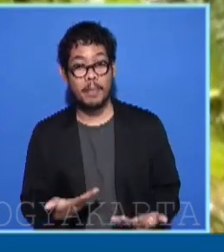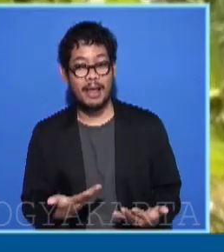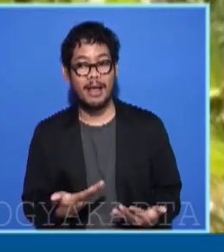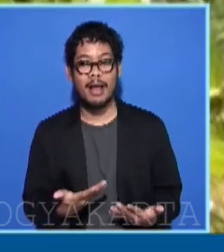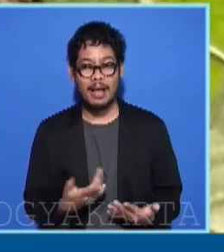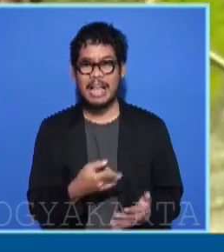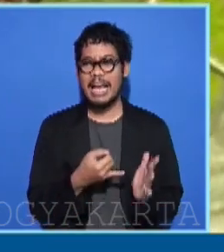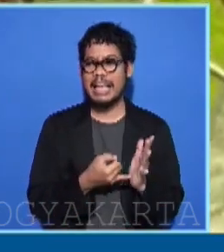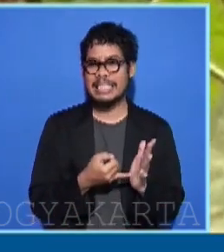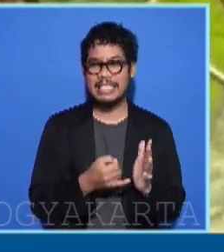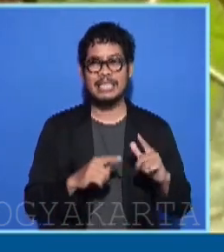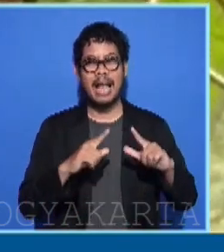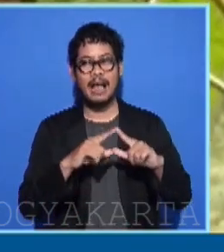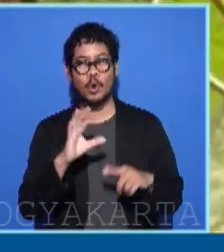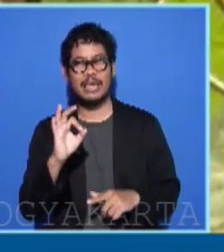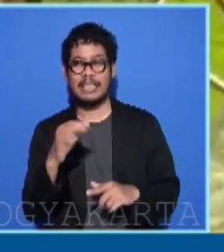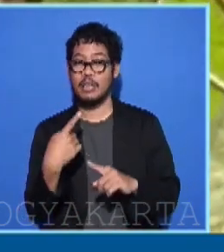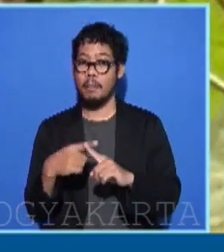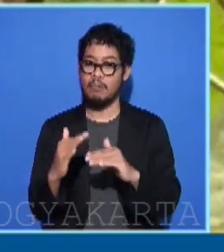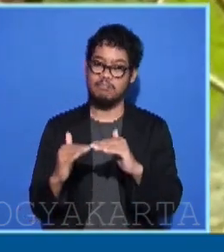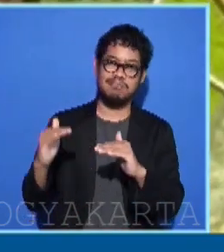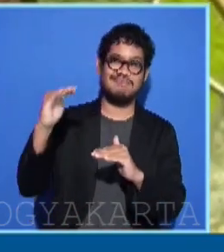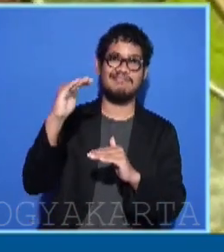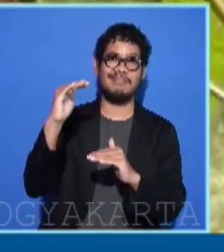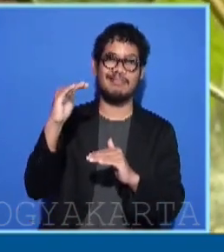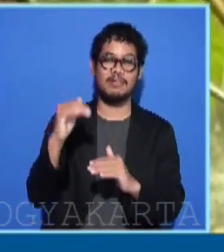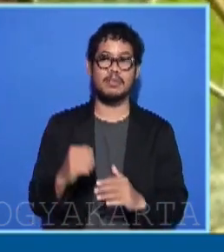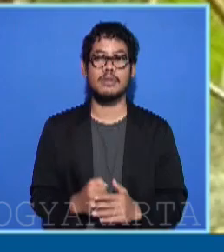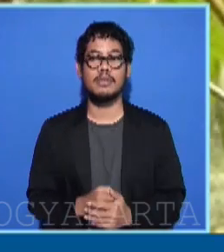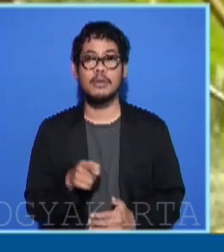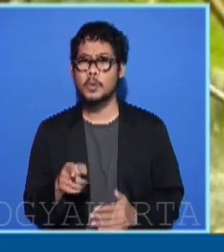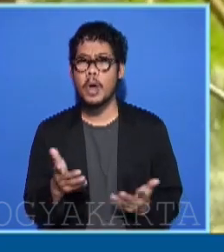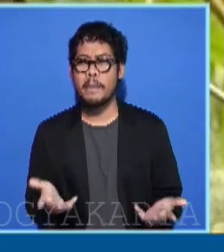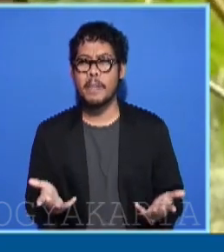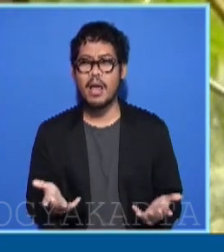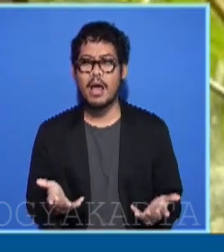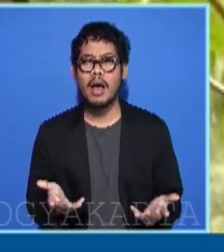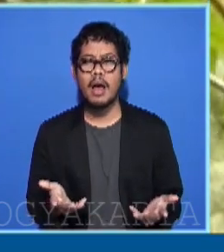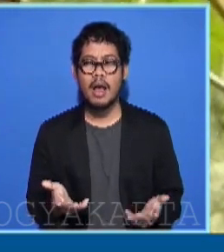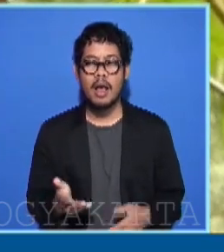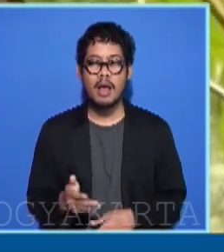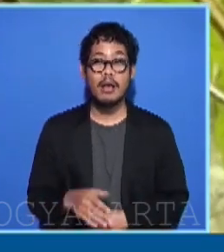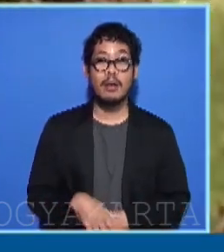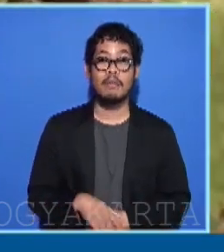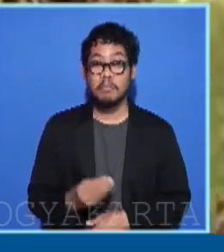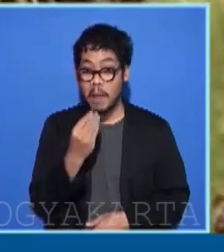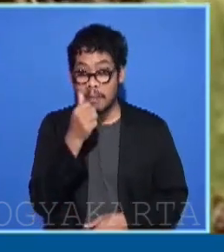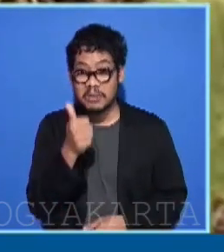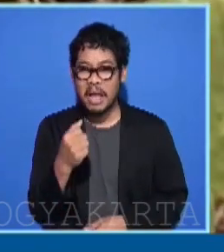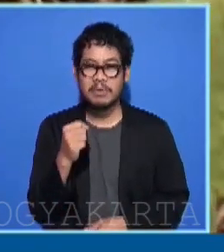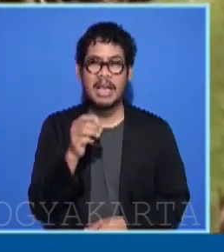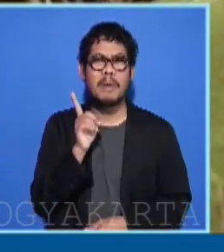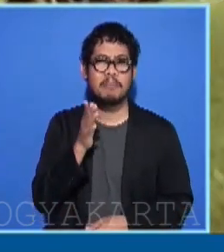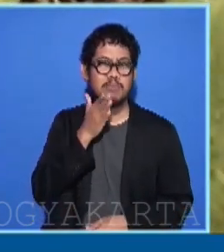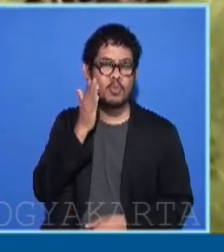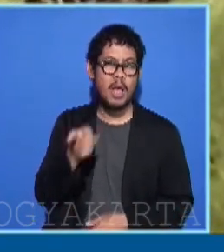Inggil sagwingan n woh Ren Sun konsumsi jalanan ngandet racun